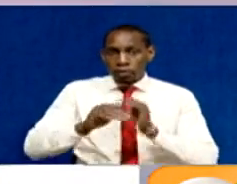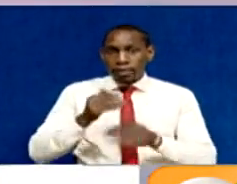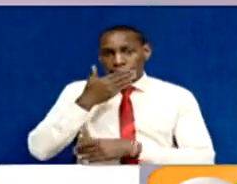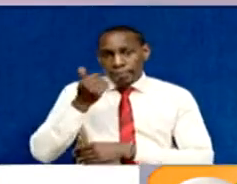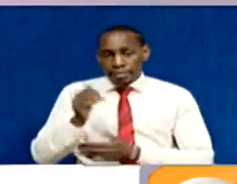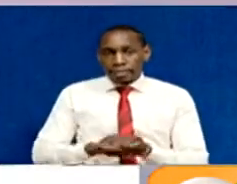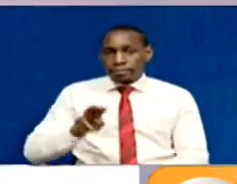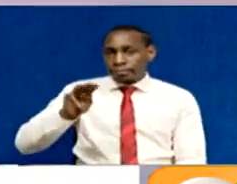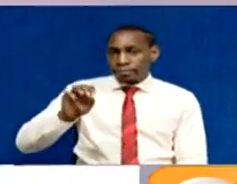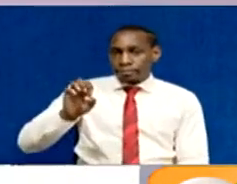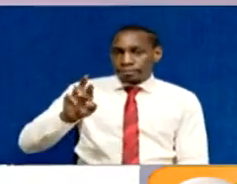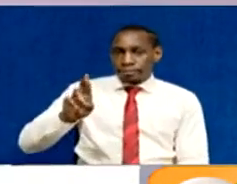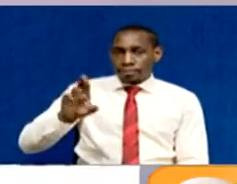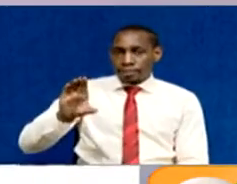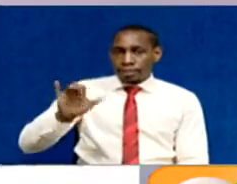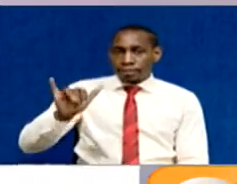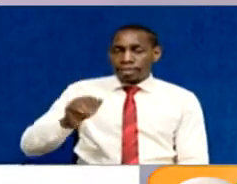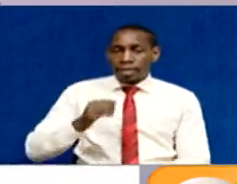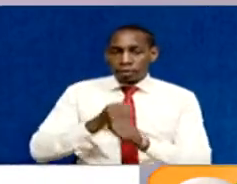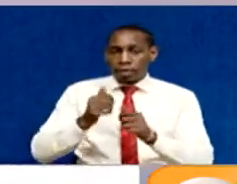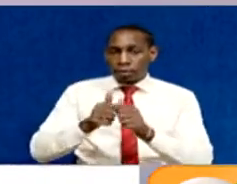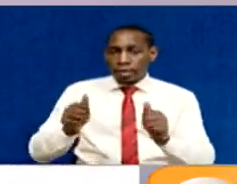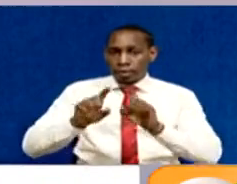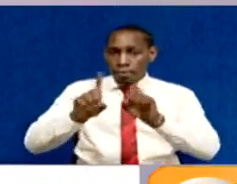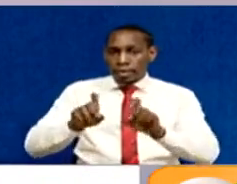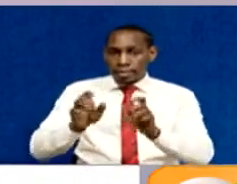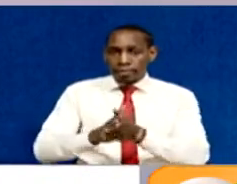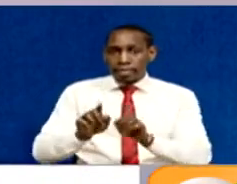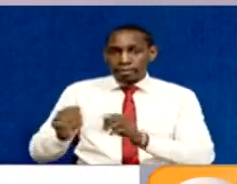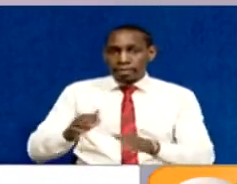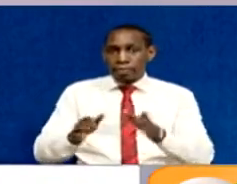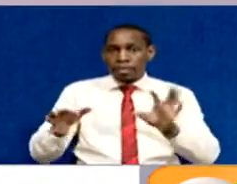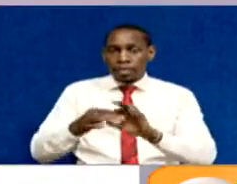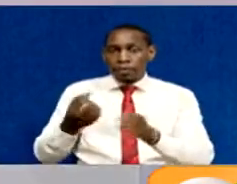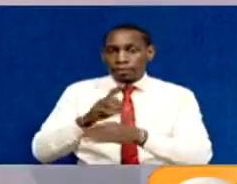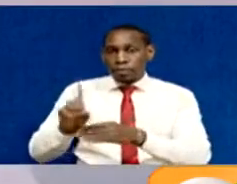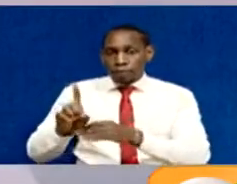laheri Masi Jepchumba, afanye vyema katika mtihani huo na apate nafasi ya kuingia kidato cha kwanza.